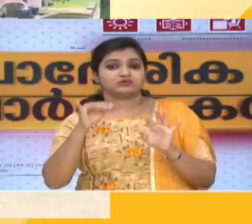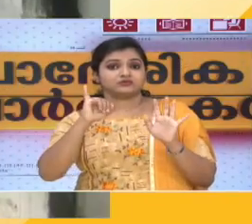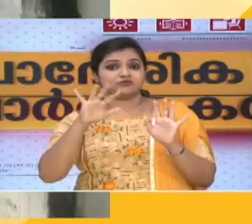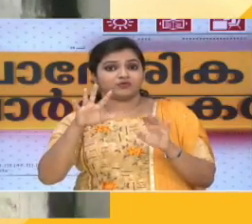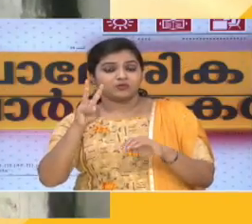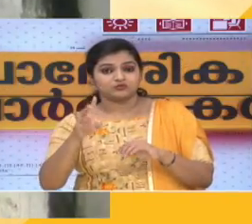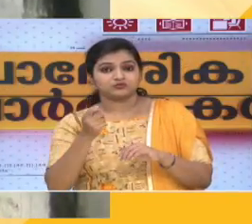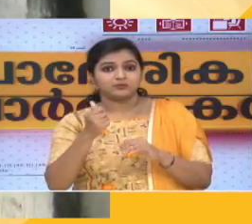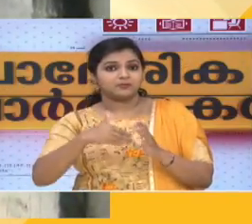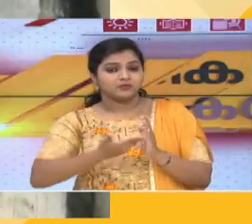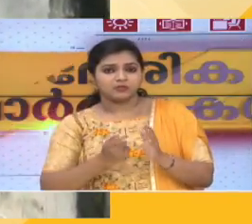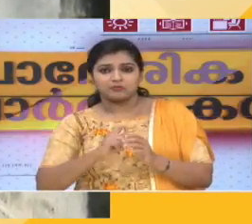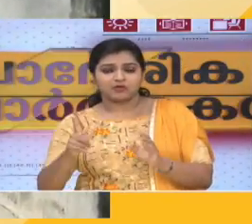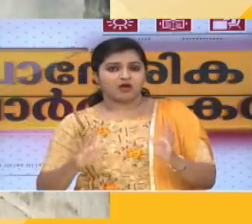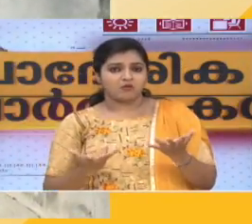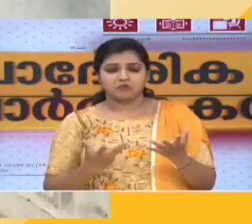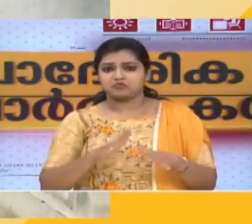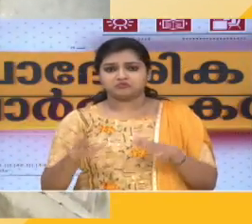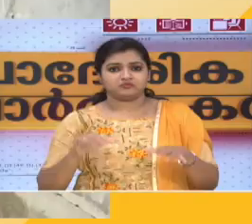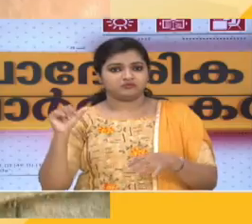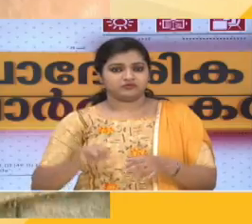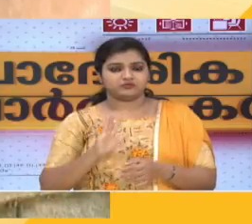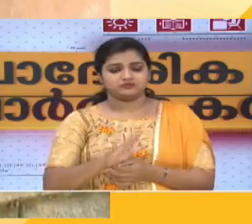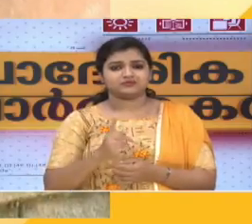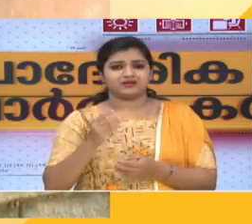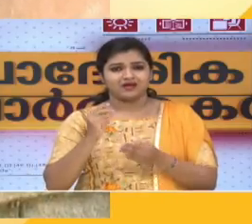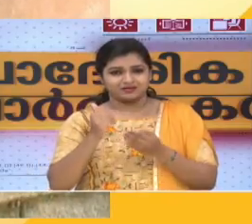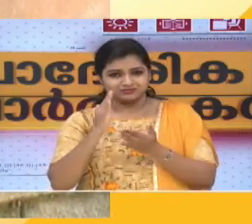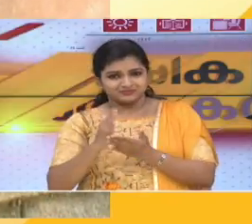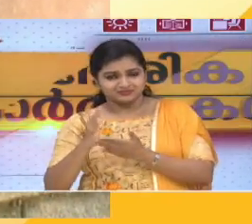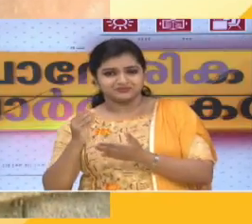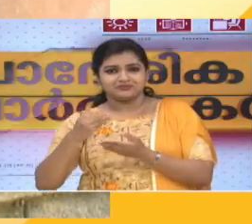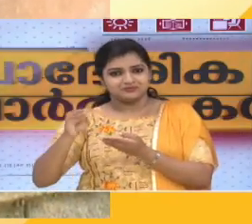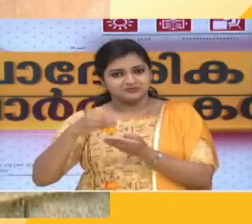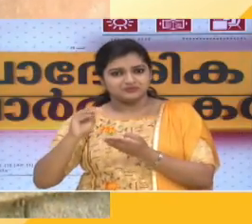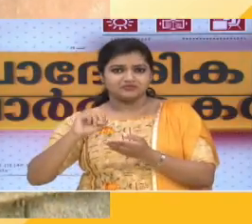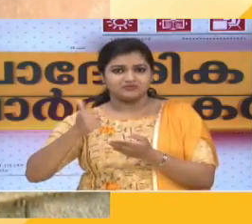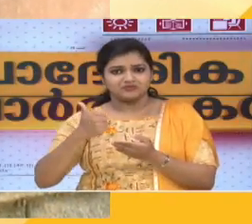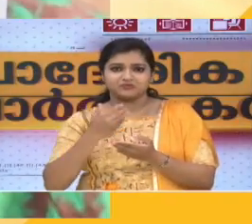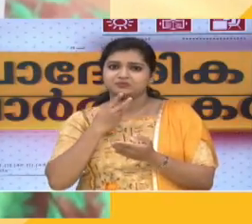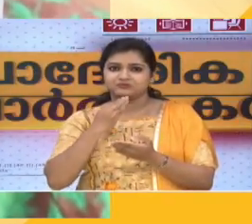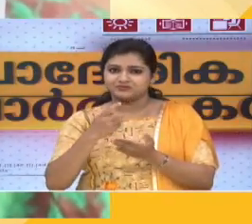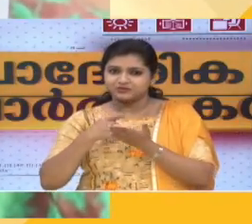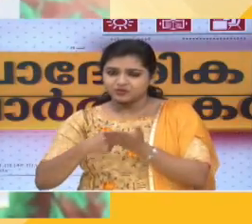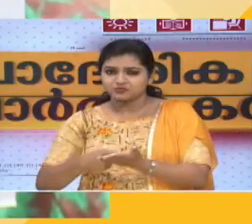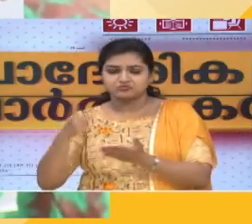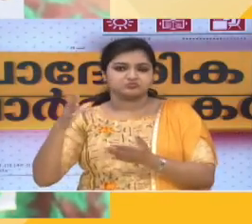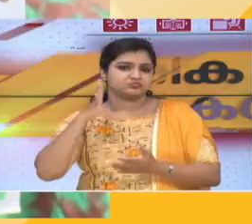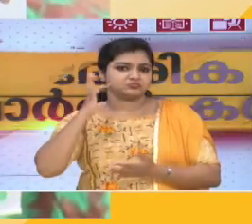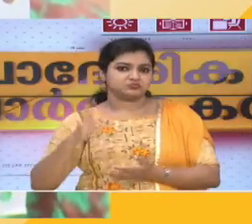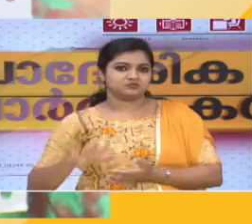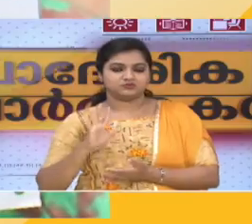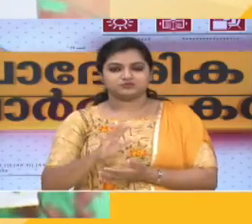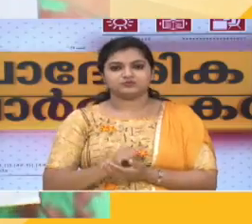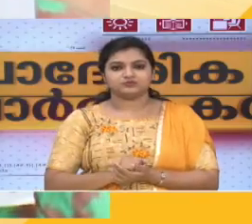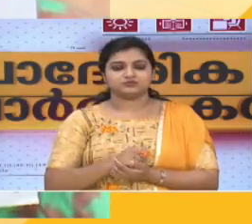8,000 മുതൽ 65,000 രൂപ വരെ വരുന്ന ബില്ല് അടയ്ക്കാൻ ഒരു നിർവാഹവുമില്ല. ഘട്ടംഘട്ടമായി കുടിശ്ശിക അടച്ചു തീർക്കാമെന്ന കോളനിവാസികളുടെ ആവശ്യം അധികൃതർ ചെവിക്കൊണ്ടിട്ടില്ല.